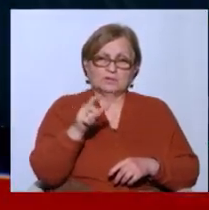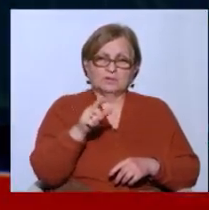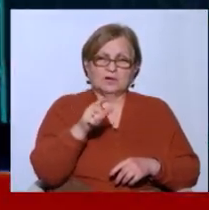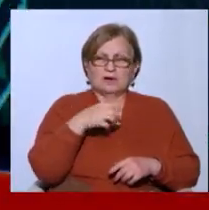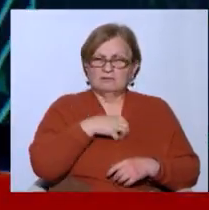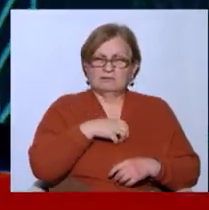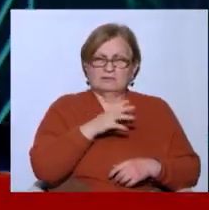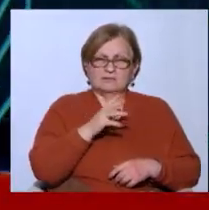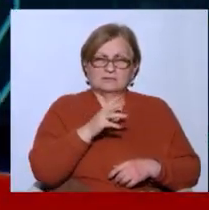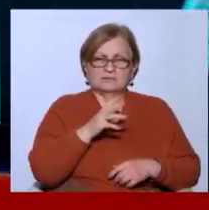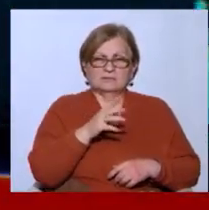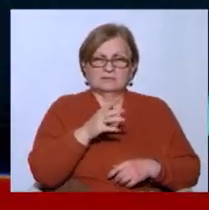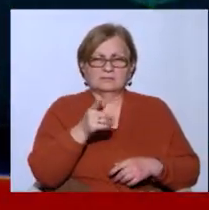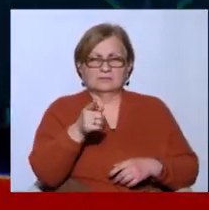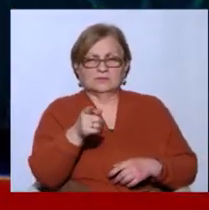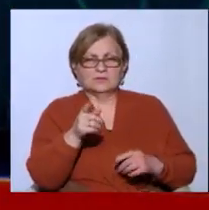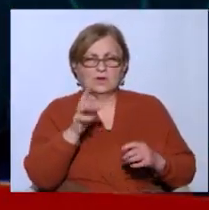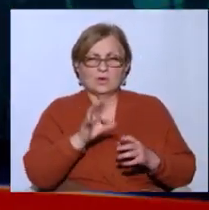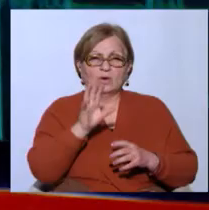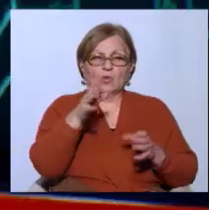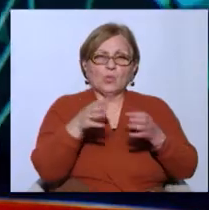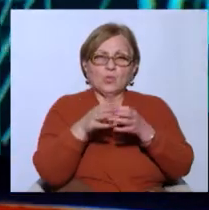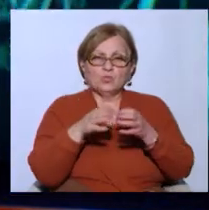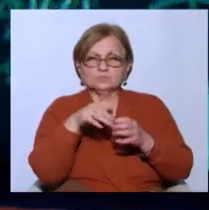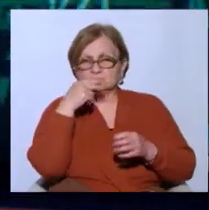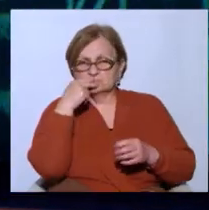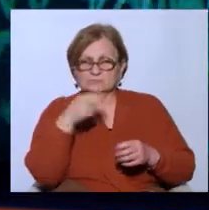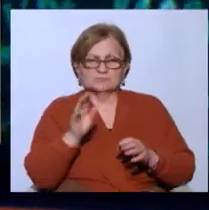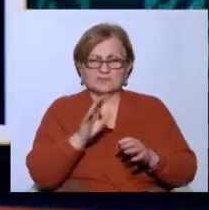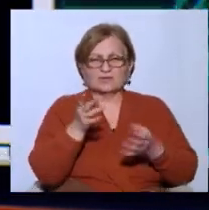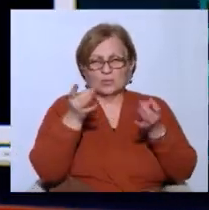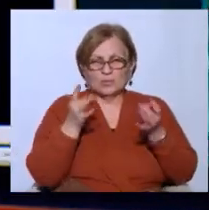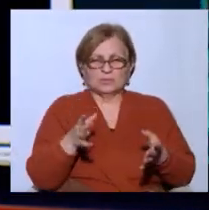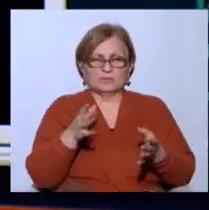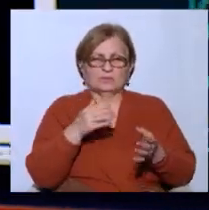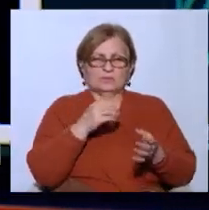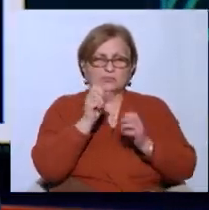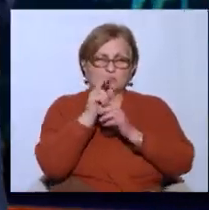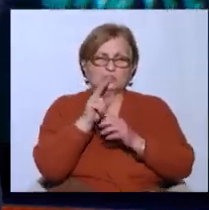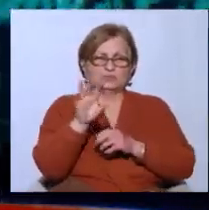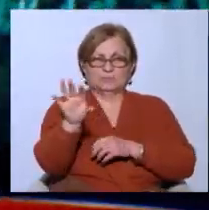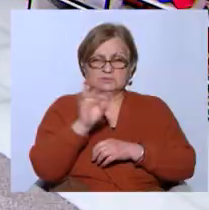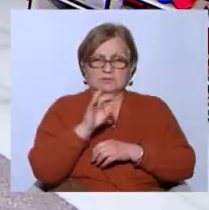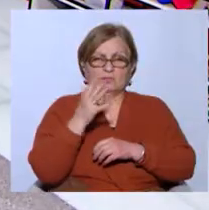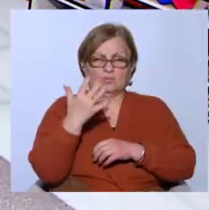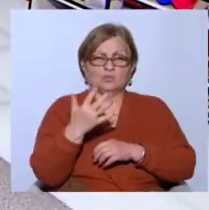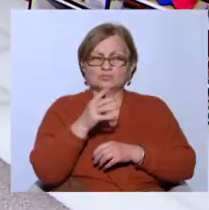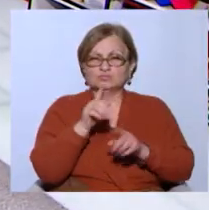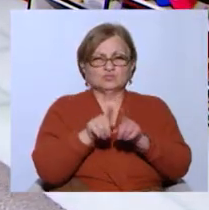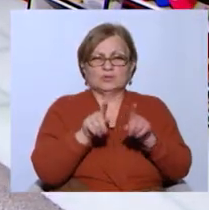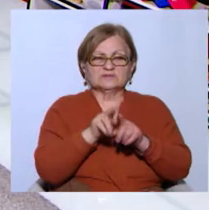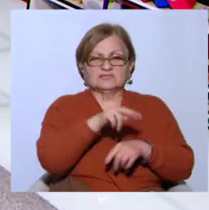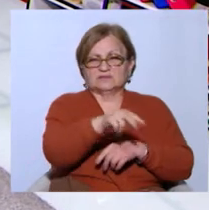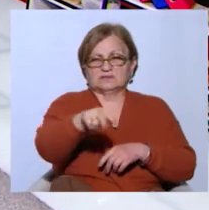მნიშვნელოვანი სამოყვარულო გუნდია და შესაბამისად ნებისმიერ შეიძლება ითამაშოს ნებისმიერ პოზიციაზე. უბრალოდ გვინდა 12-დან 5 ადამიანი, სულ ერთია ვისაც